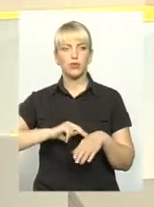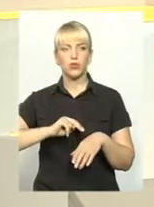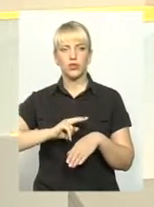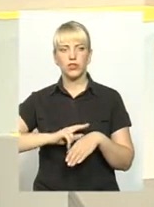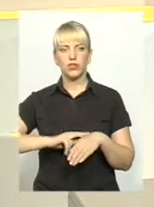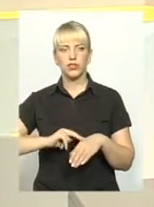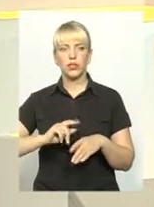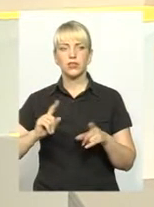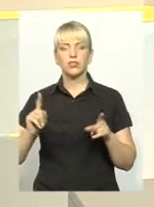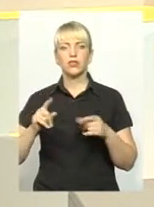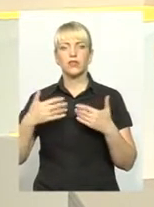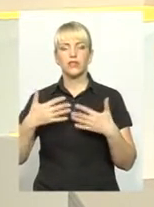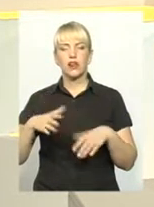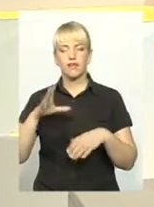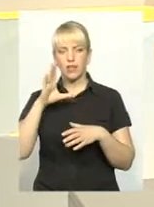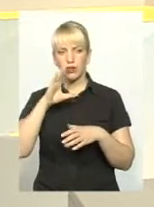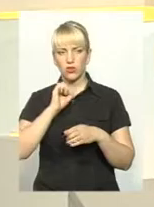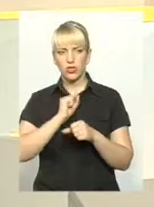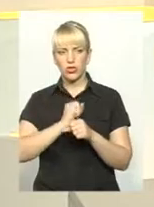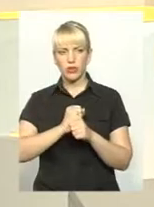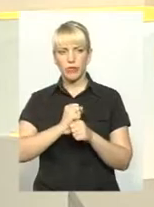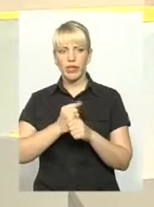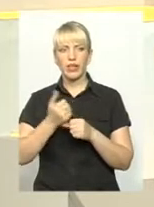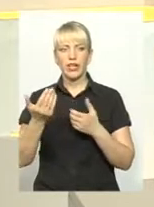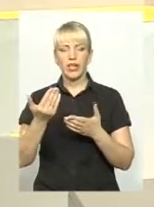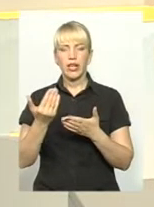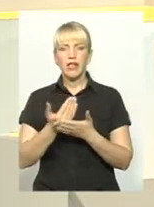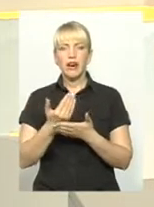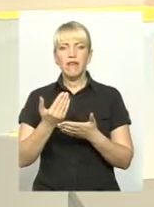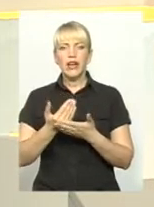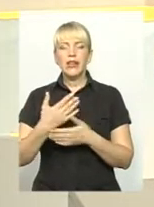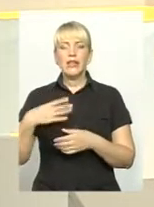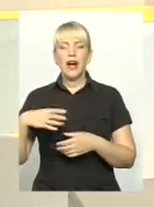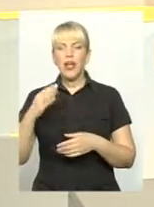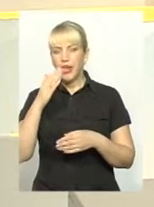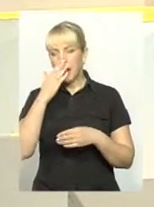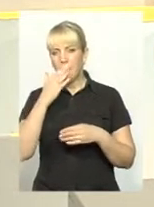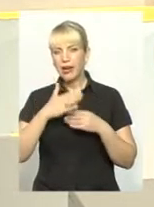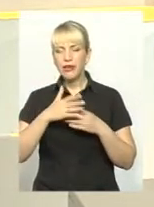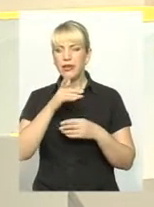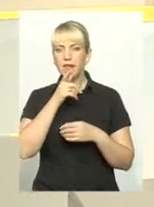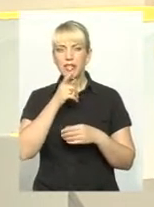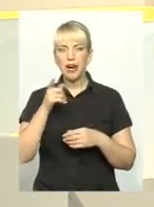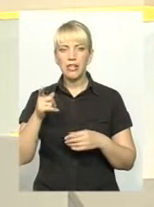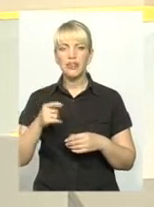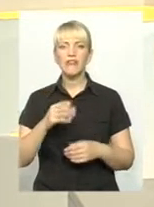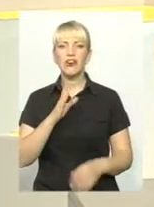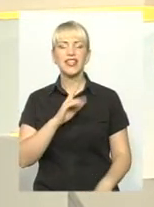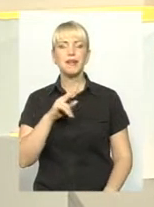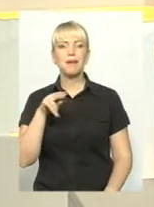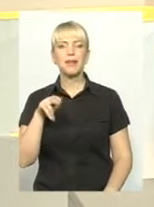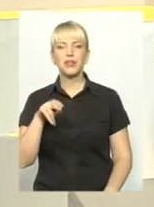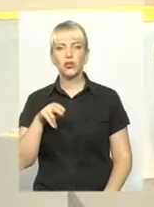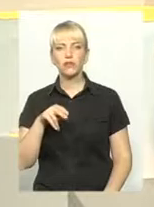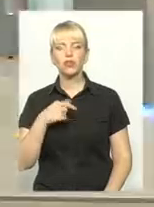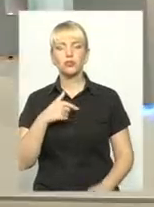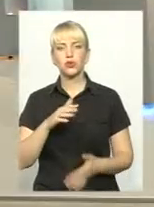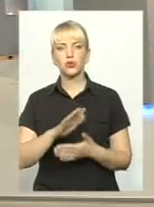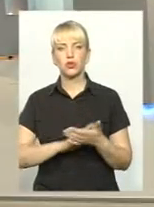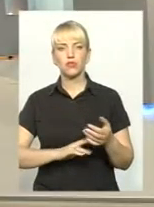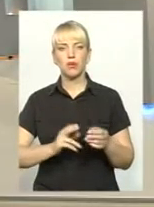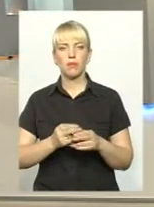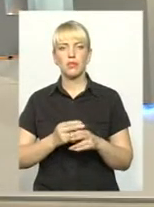Хмельниччини, що вже вдалося зробити і яких новацій чекаємо найближчим часом. Володимире Петровичу, в продовження. Безпека на вулицях